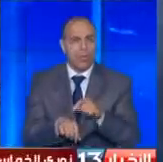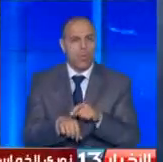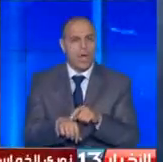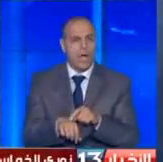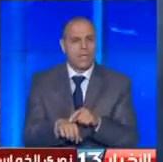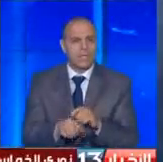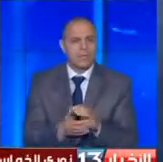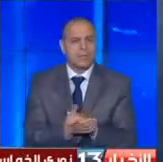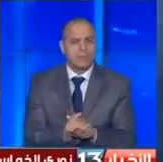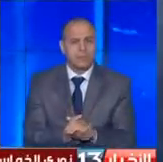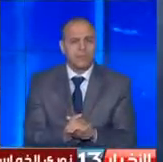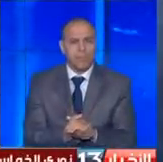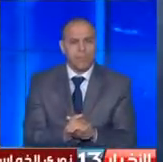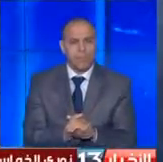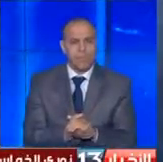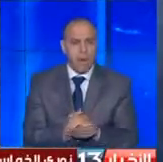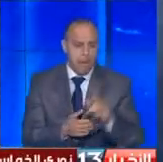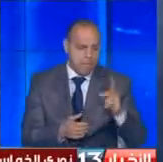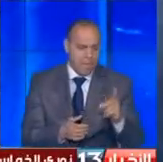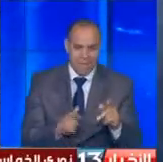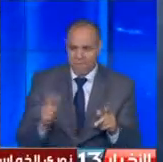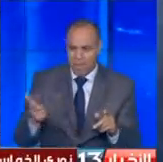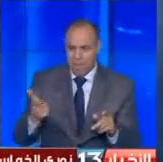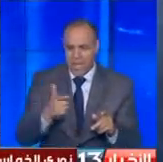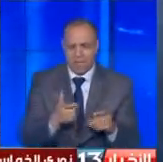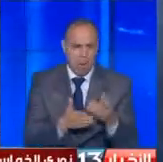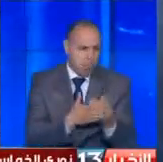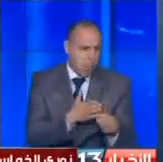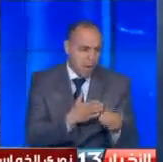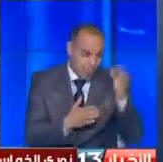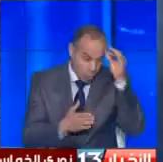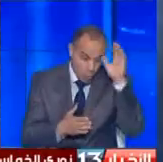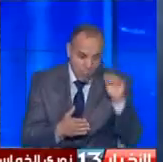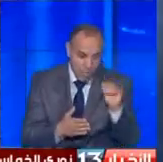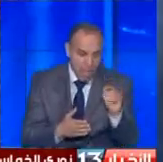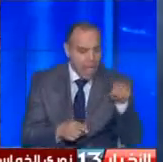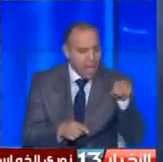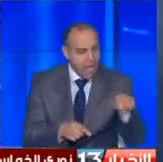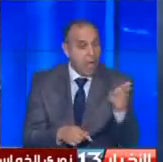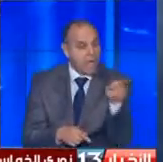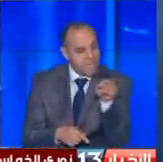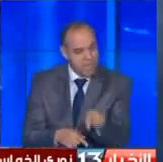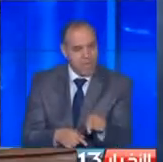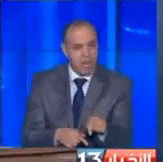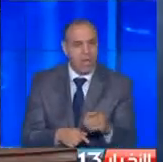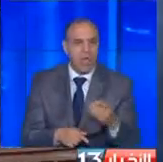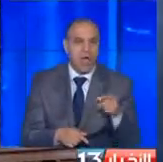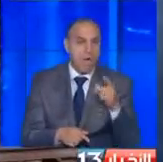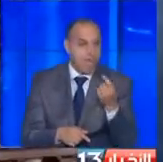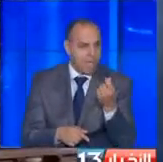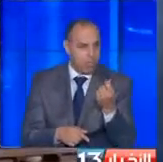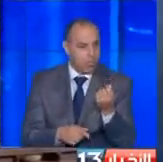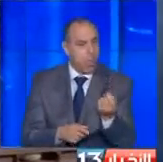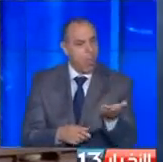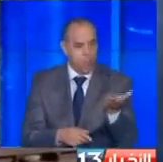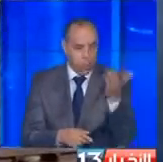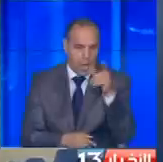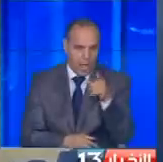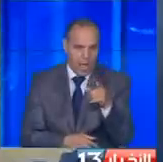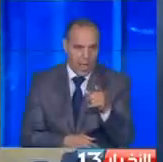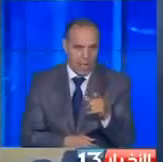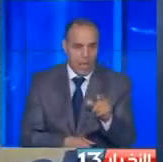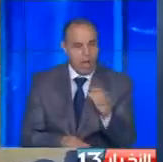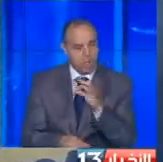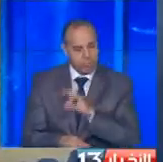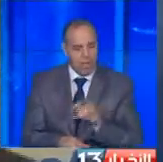فترة ما فيهاش يعني بطاطا، فيه نقص في البطاطا على النطاق الوطني، فالسعر يكون ديما يعني مرتفع ومجزي